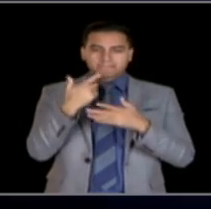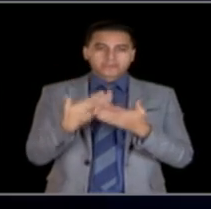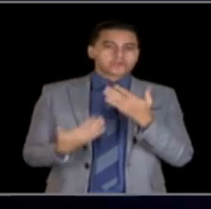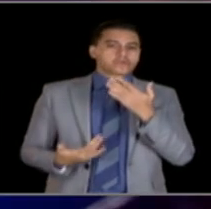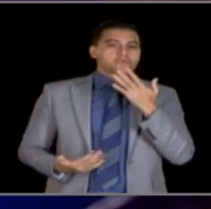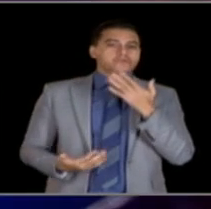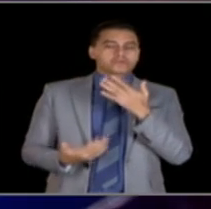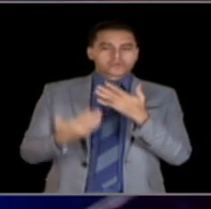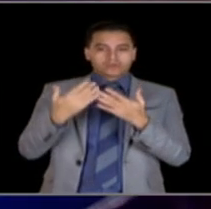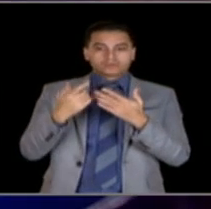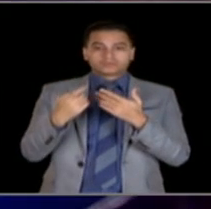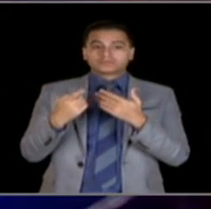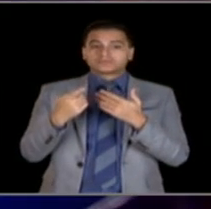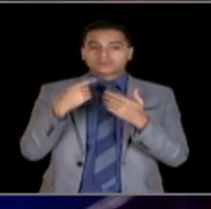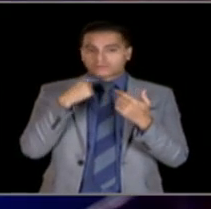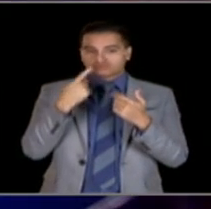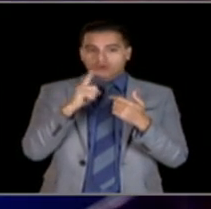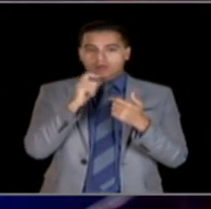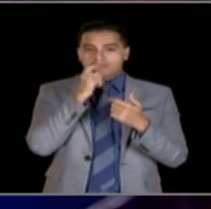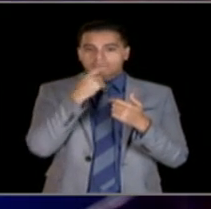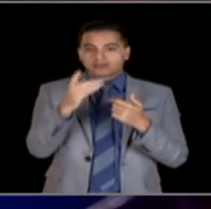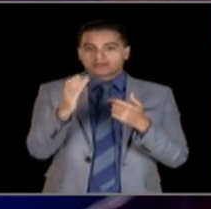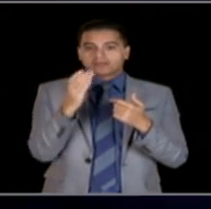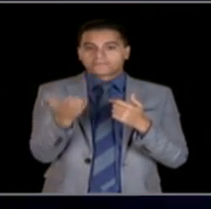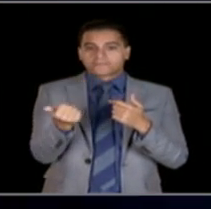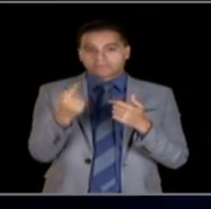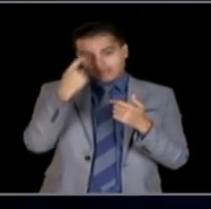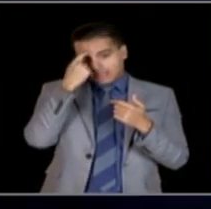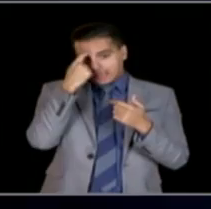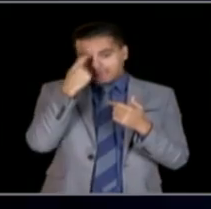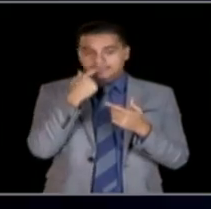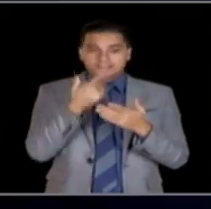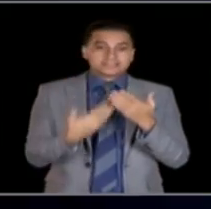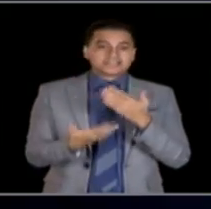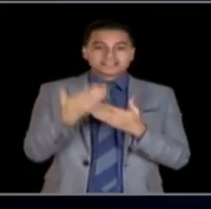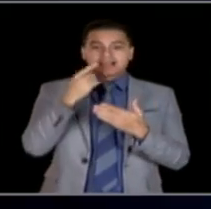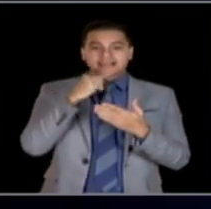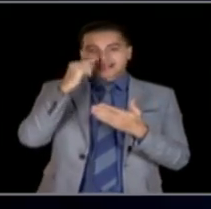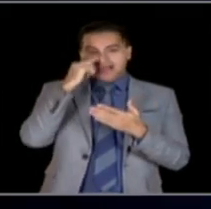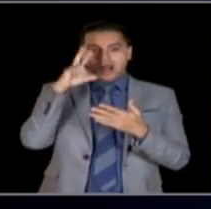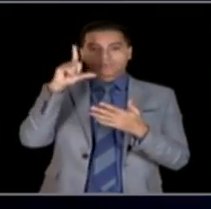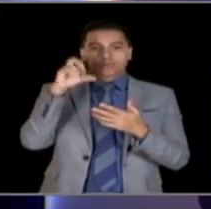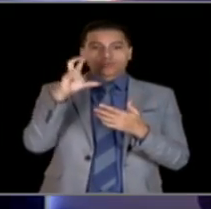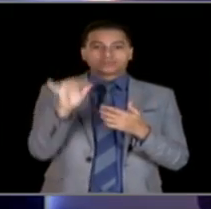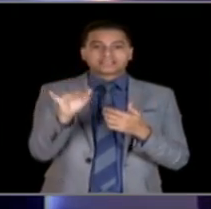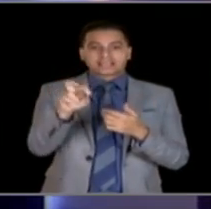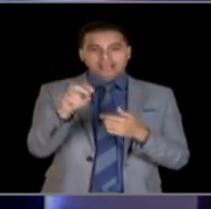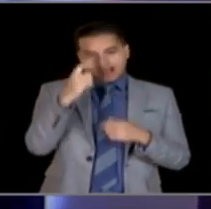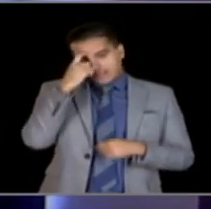بتعود. إجابتك. مش هكمل الجملة. الهند. بتعود للديانة البوذية. إجابة